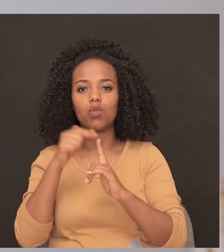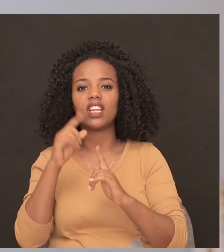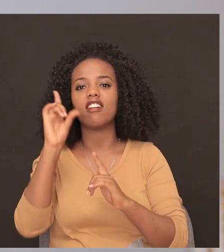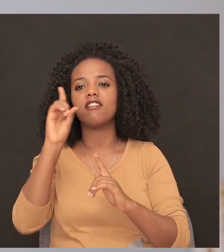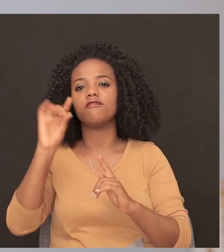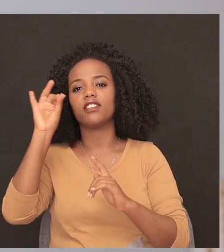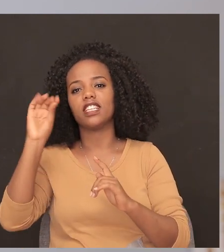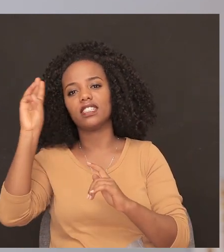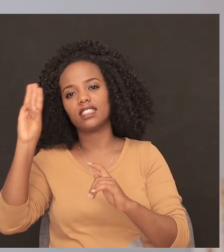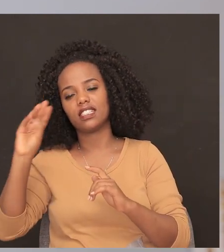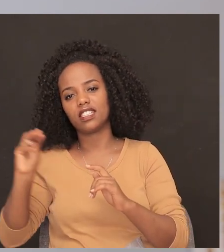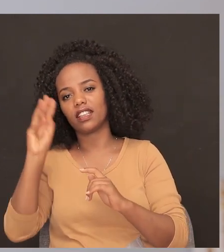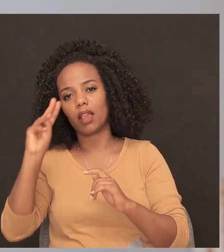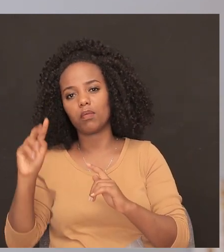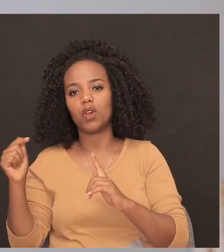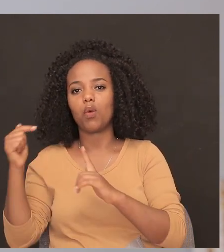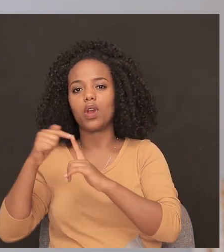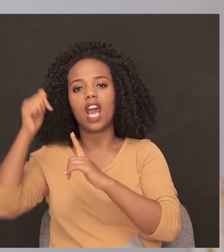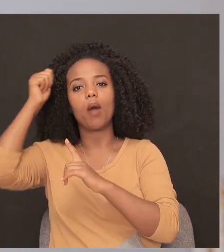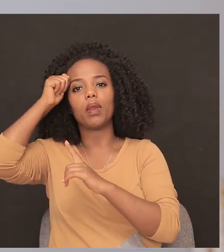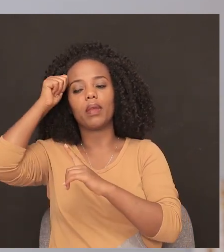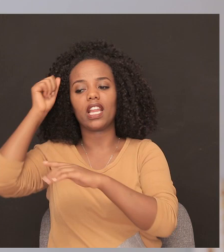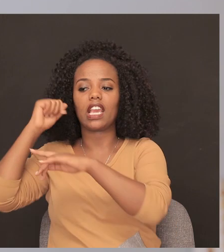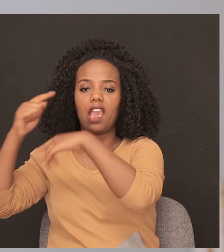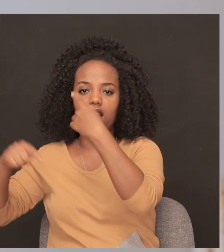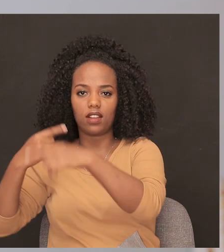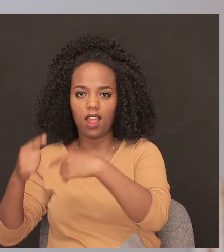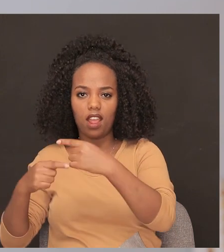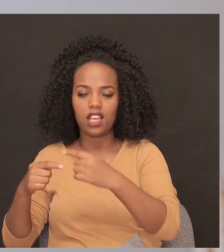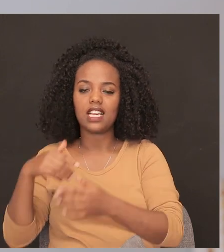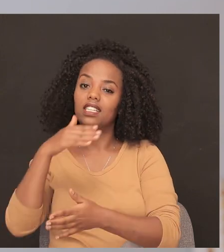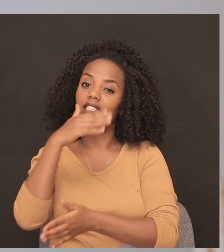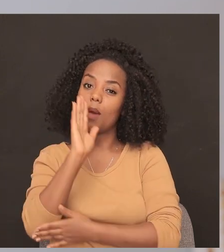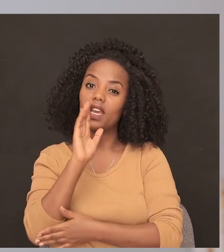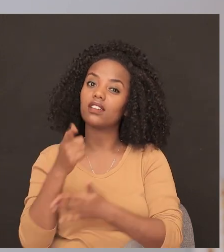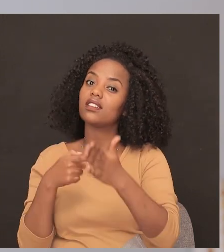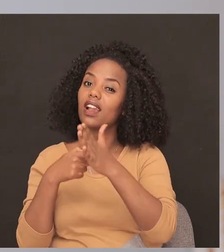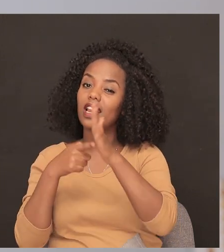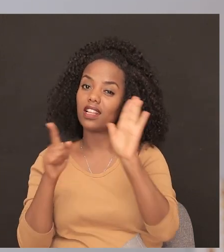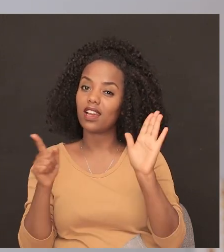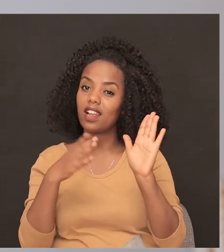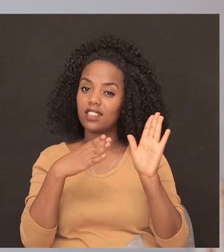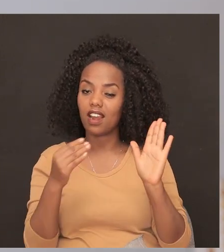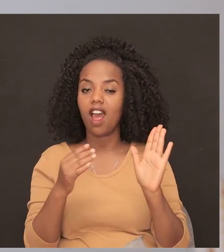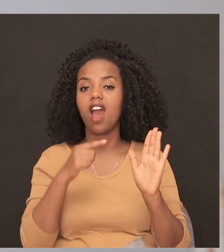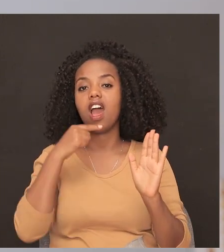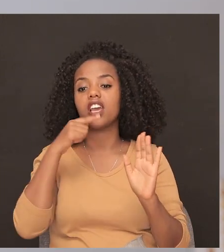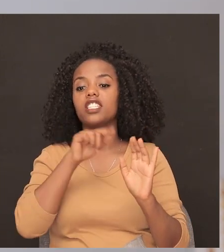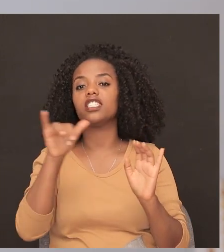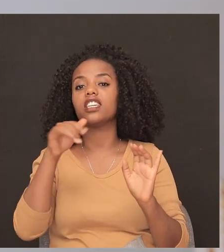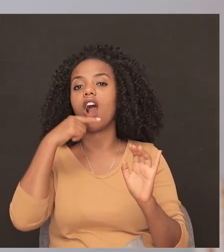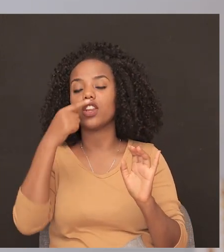ፍልስጤም ንጉሥ ወደ አቢሜሌክ ወደ ጌራራ ሄደ። እግዚአብሔር ተገለጠለትና እንዲህ